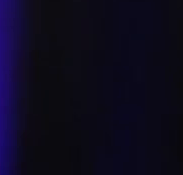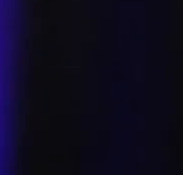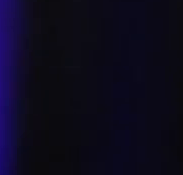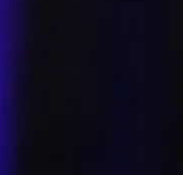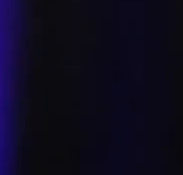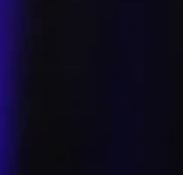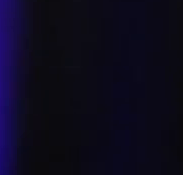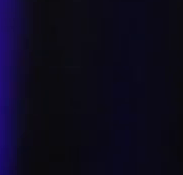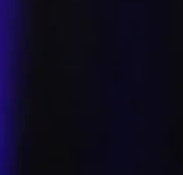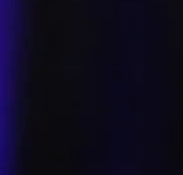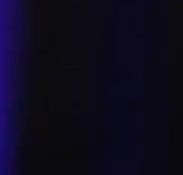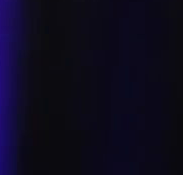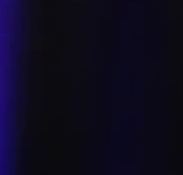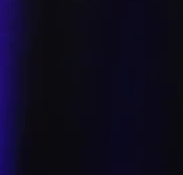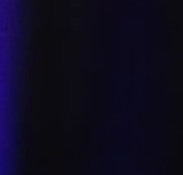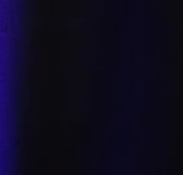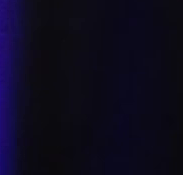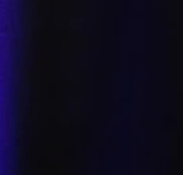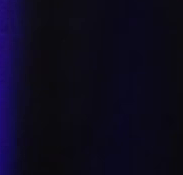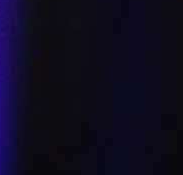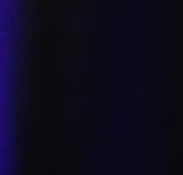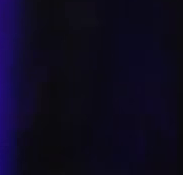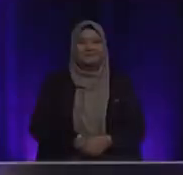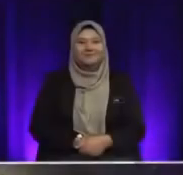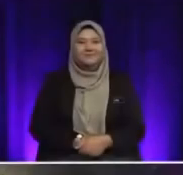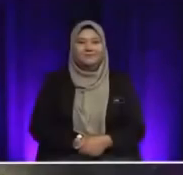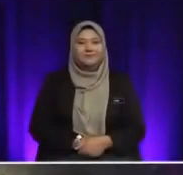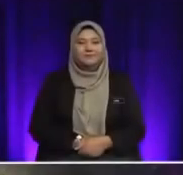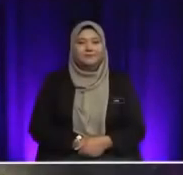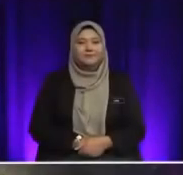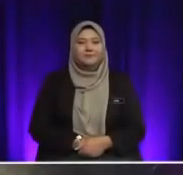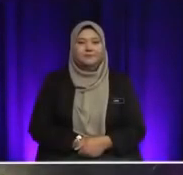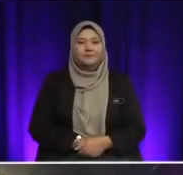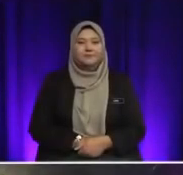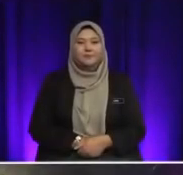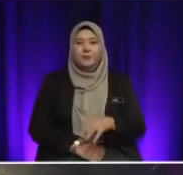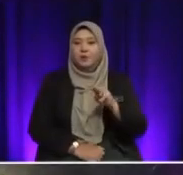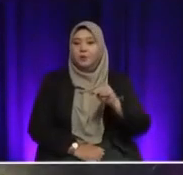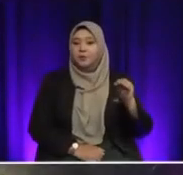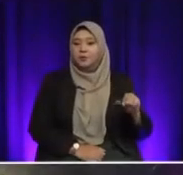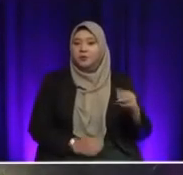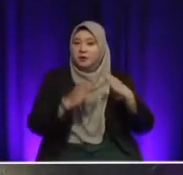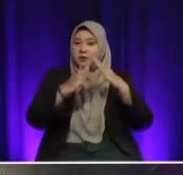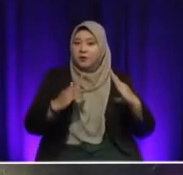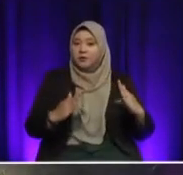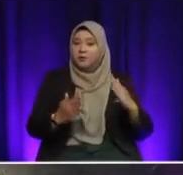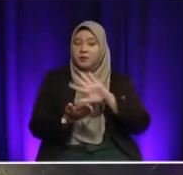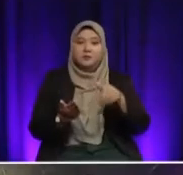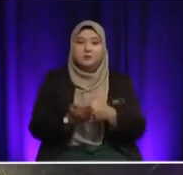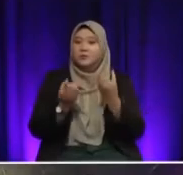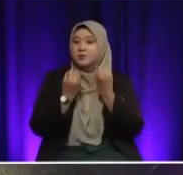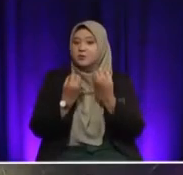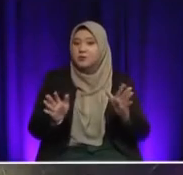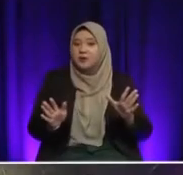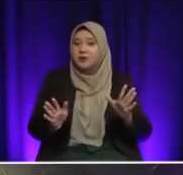Kuala Lumpur. Baiklah, saya percaya murid-murid di rumah semuanya sudah tidak sabar-sabar nak mengetahui apakah topik kita pada hari ini,